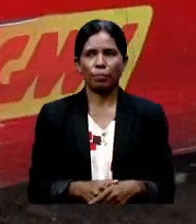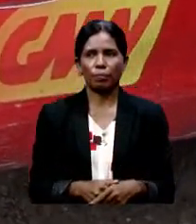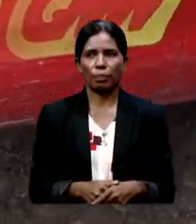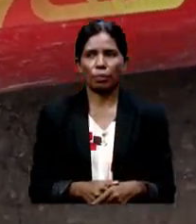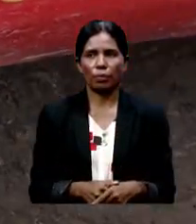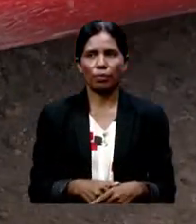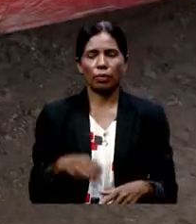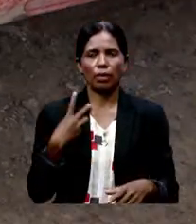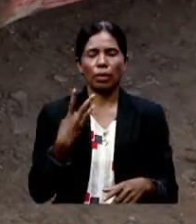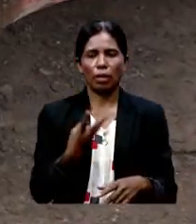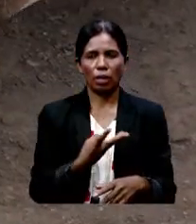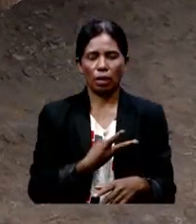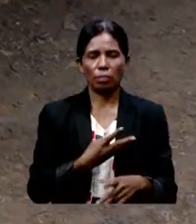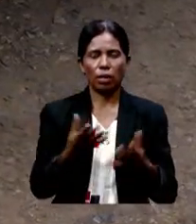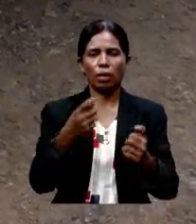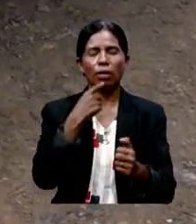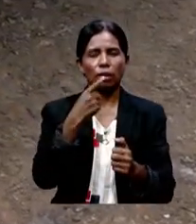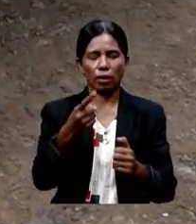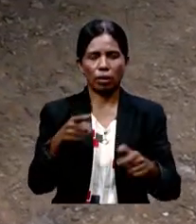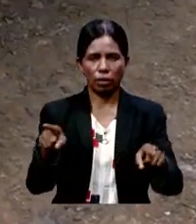a mim a cara que tem direito nessa